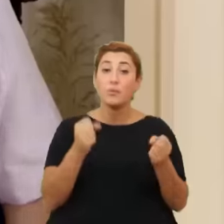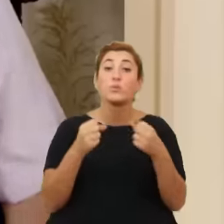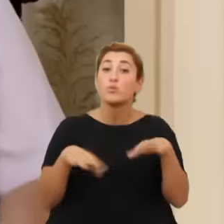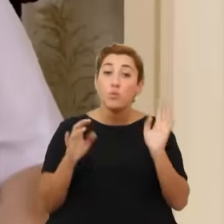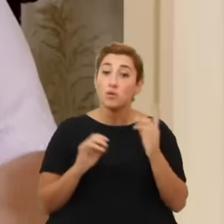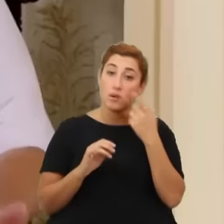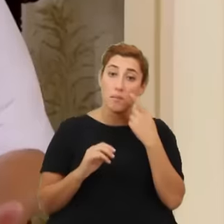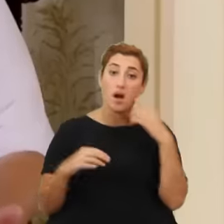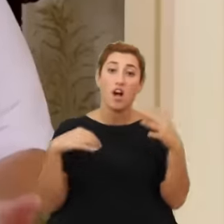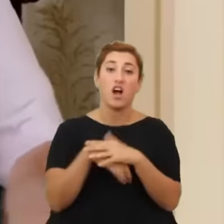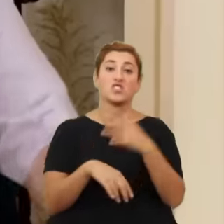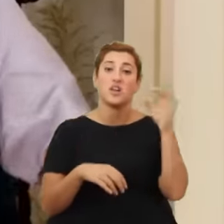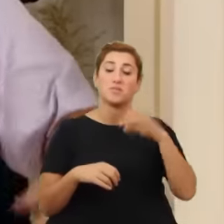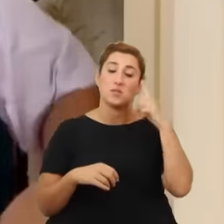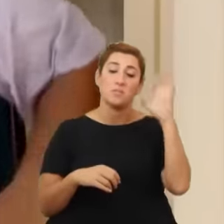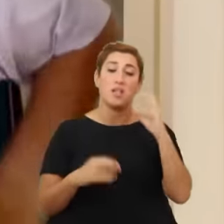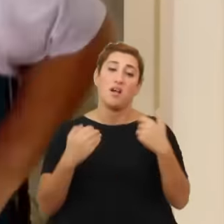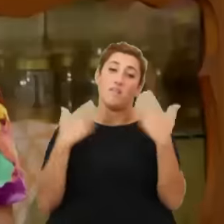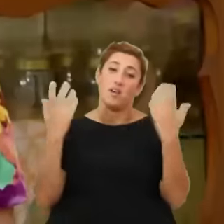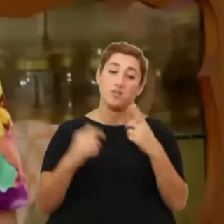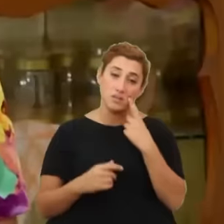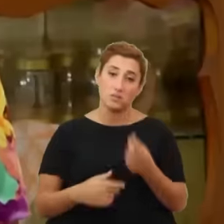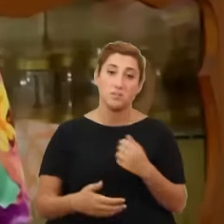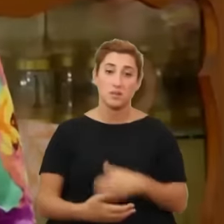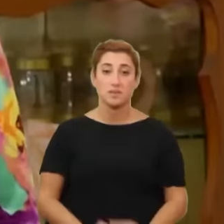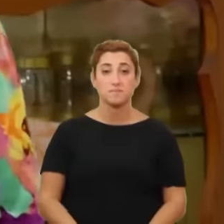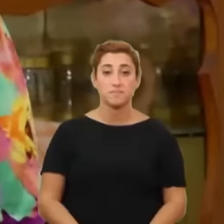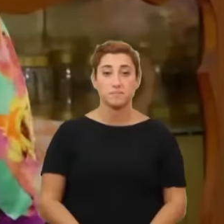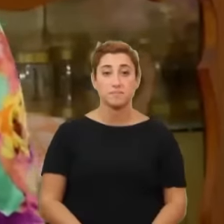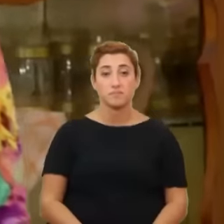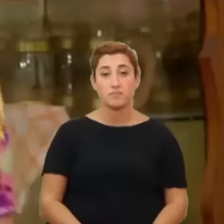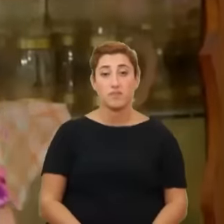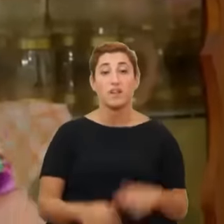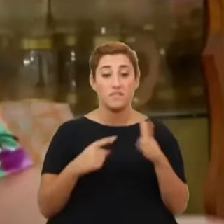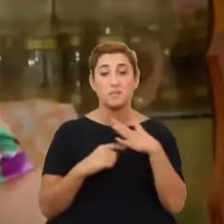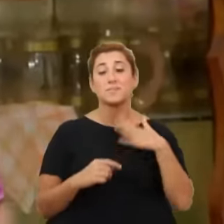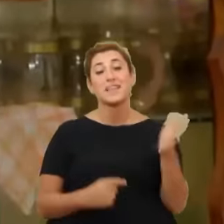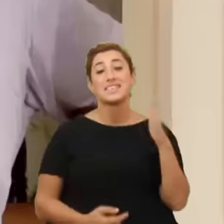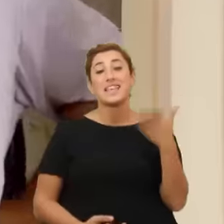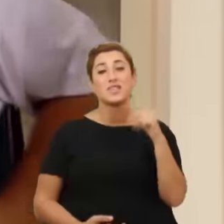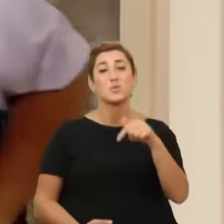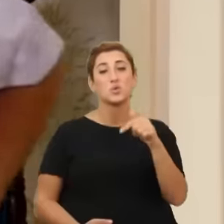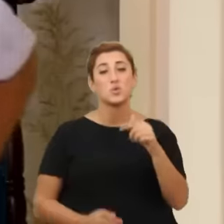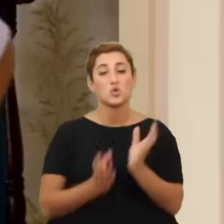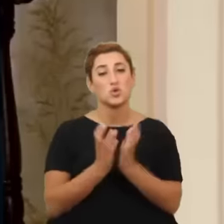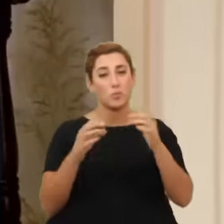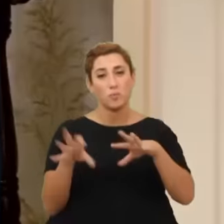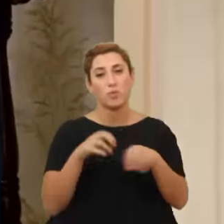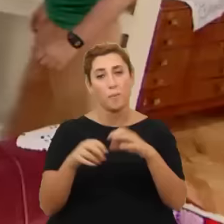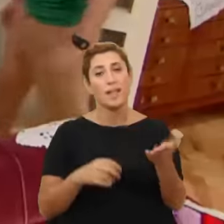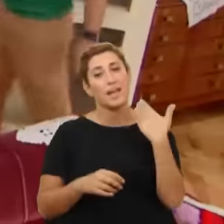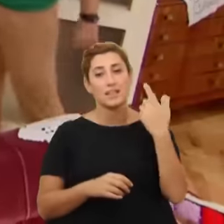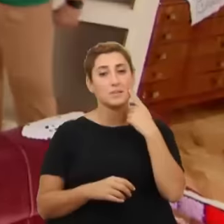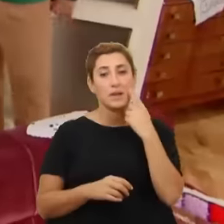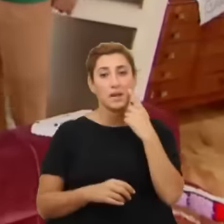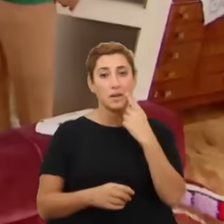tutmuyorsun ya bak? Akşam başımıza iş açtın ya. Şuraya bak. Fehmi'ciğim, Neyse, neyse. Şu şeyler, çanak çömleği bir topla getir